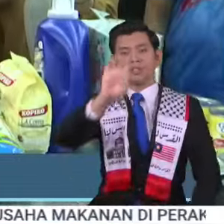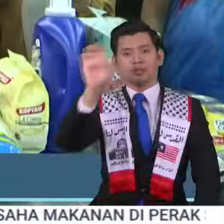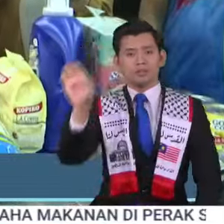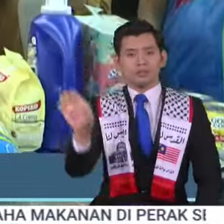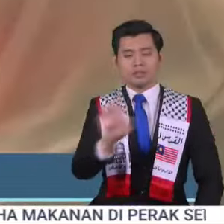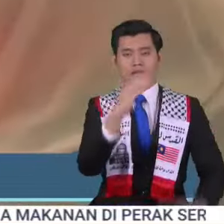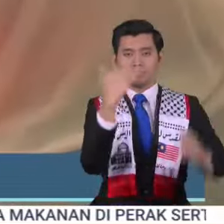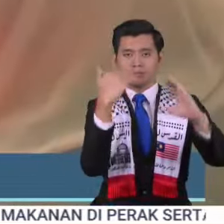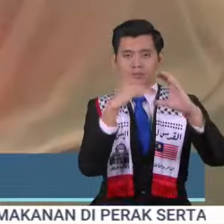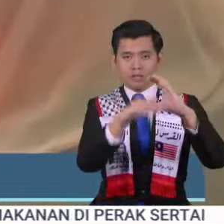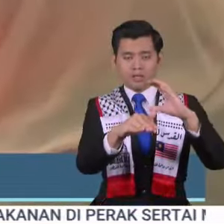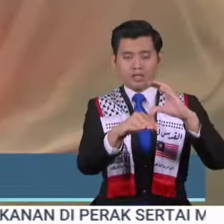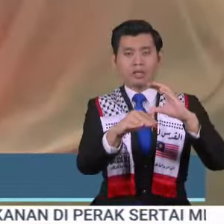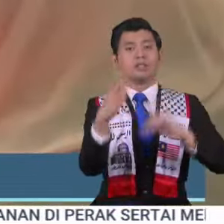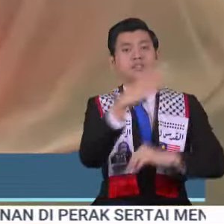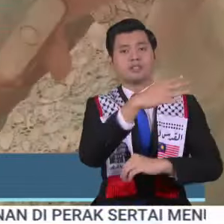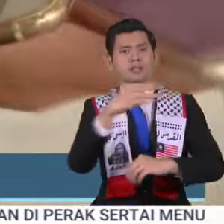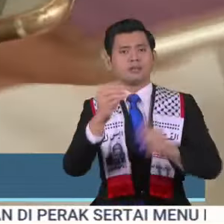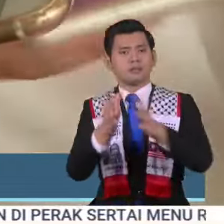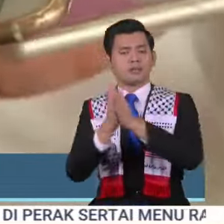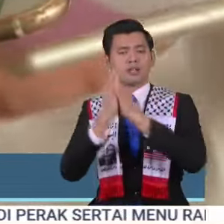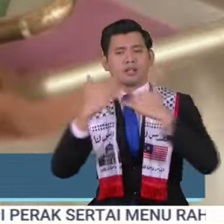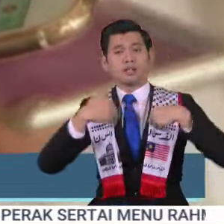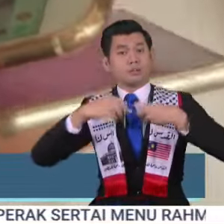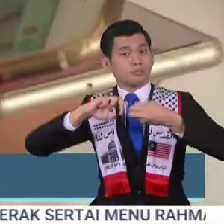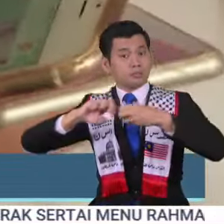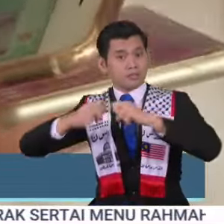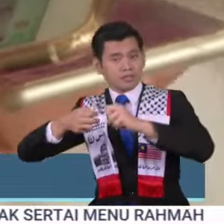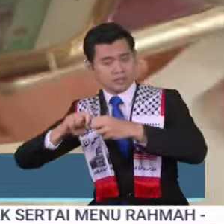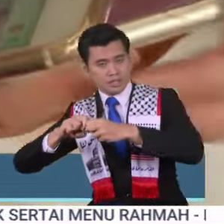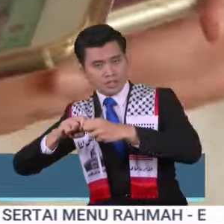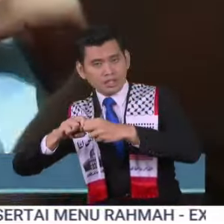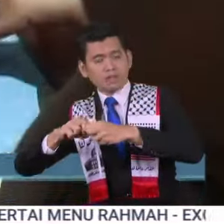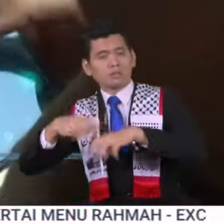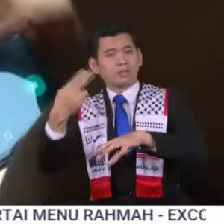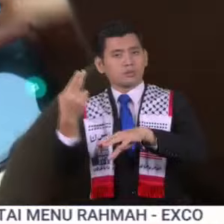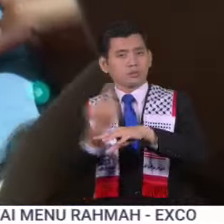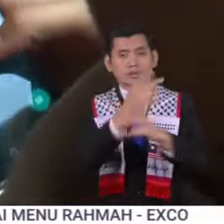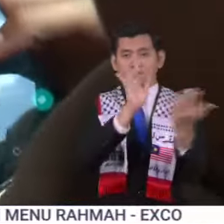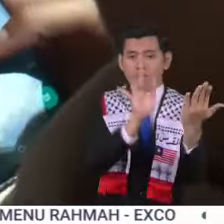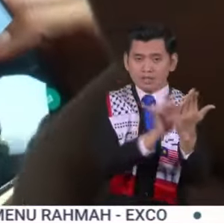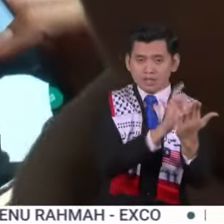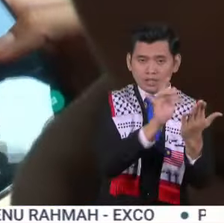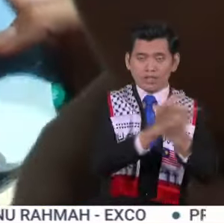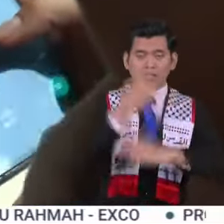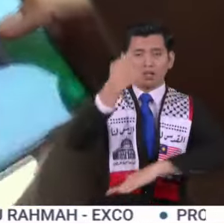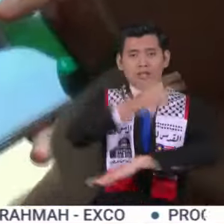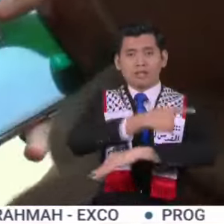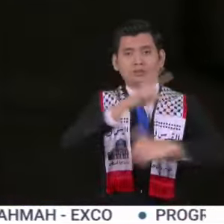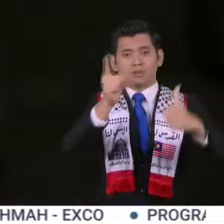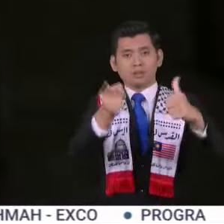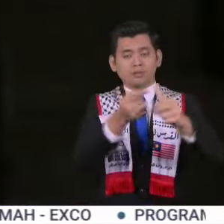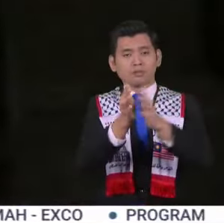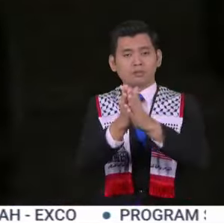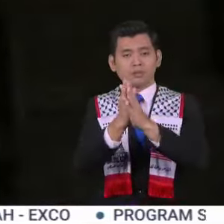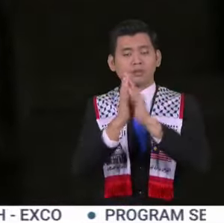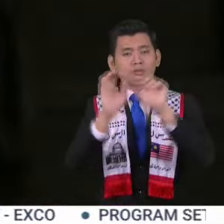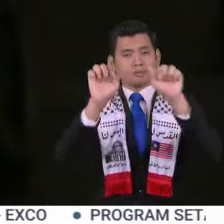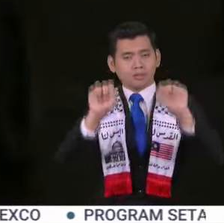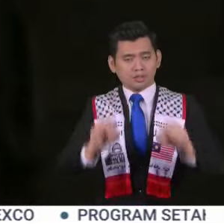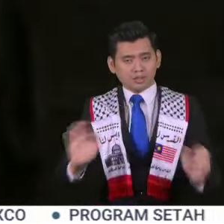emadani@tasury.gov.m pemohon yang berhadapan masalah teknikal pada hari pertama dan kedua permohonan dibuka juga digalakkan untuk